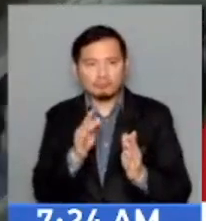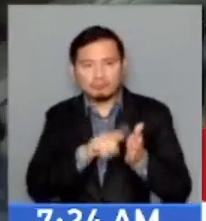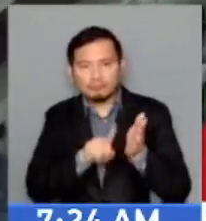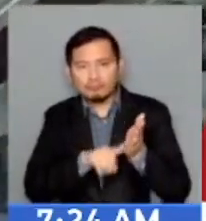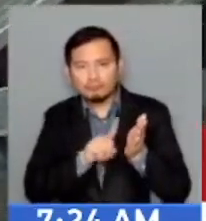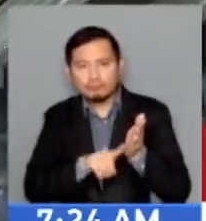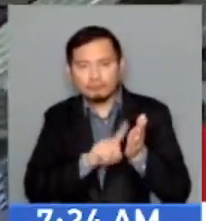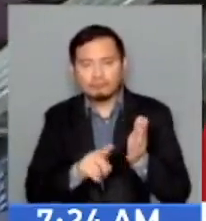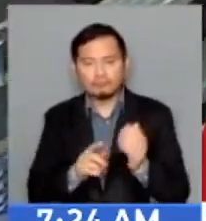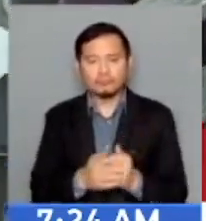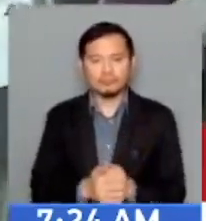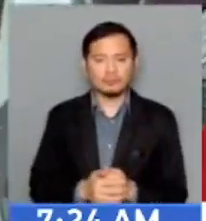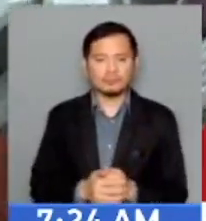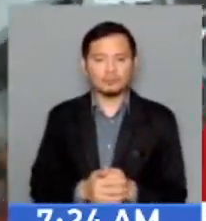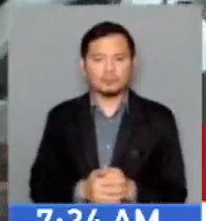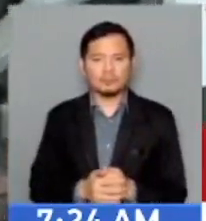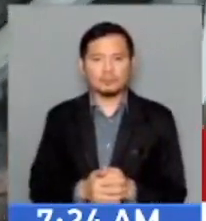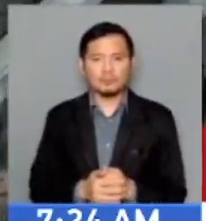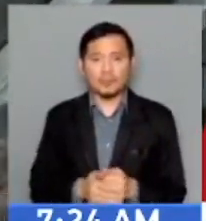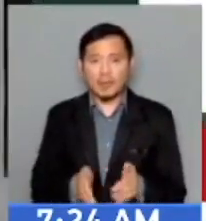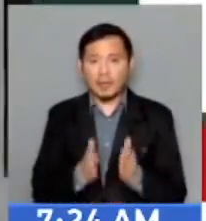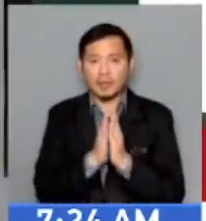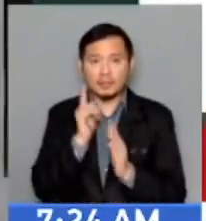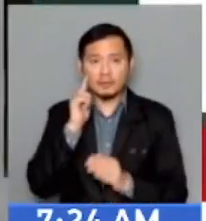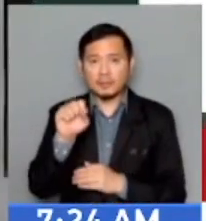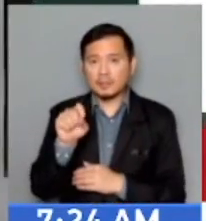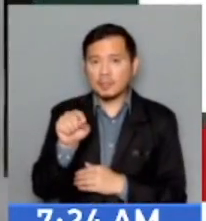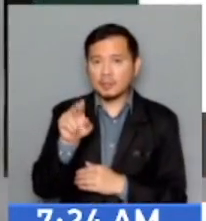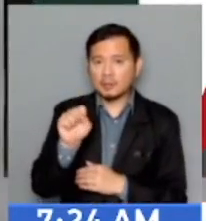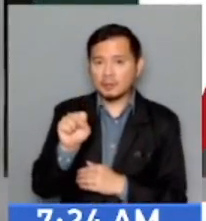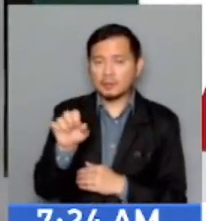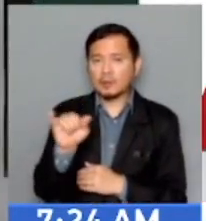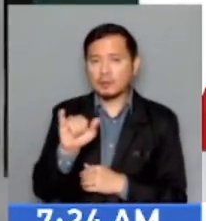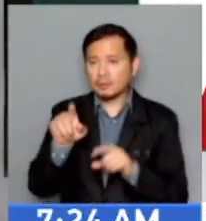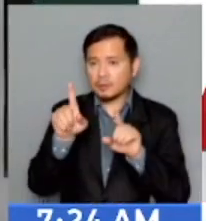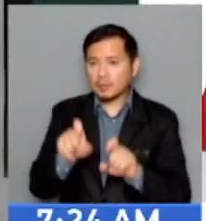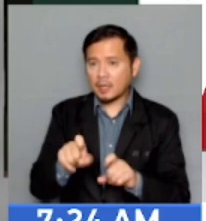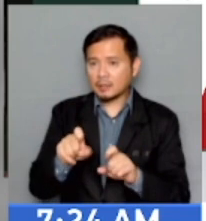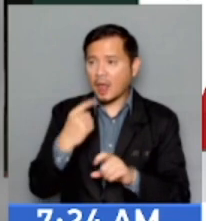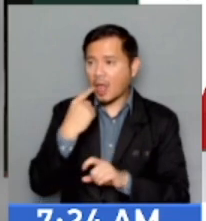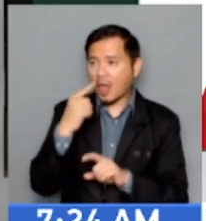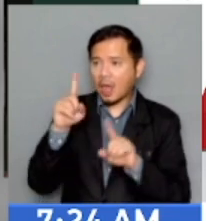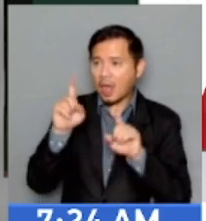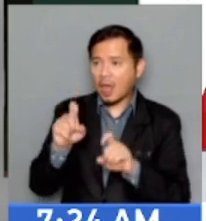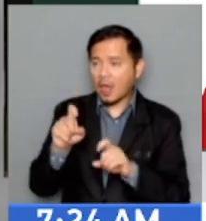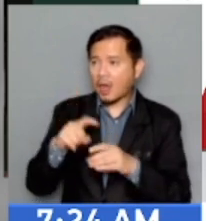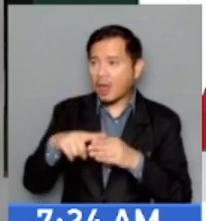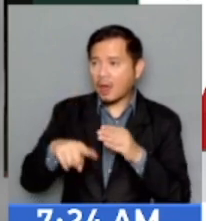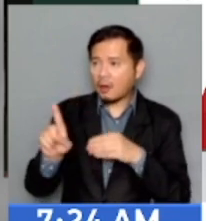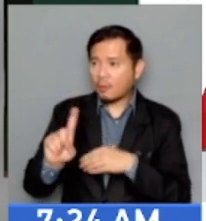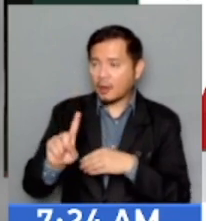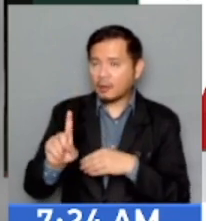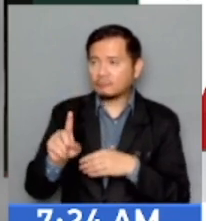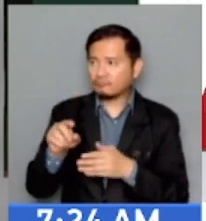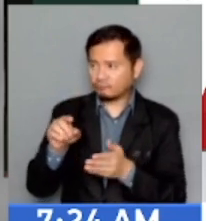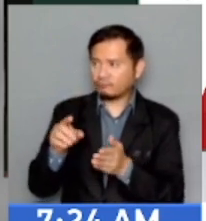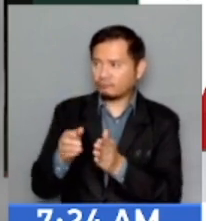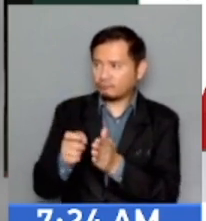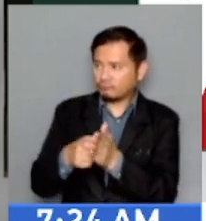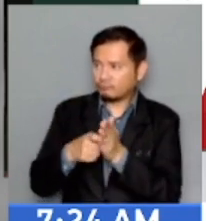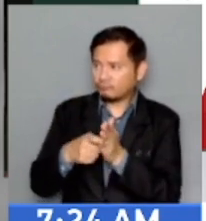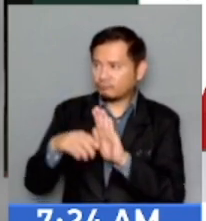kanilang vaccination status at test results. Gayunpaman, makikita niyong hindi nakakadulot ng critical at